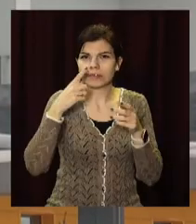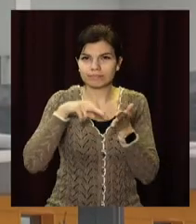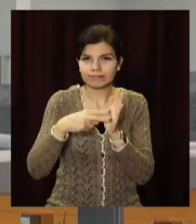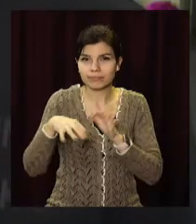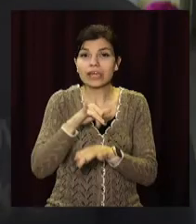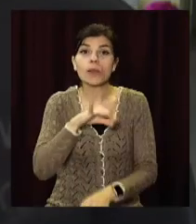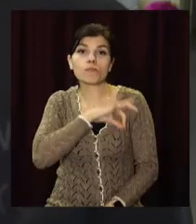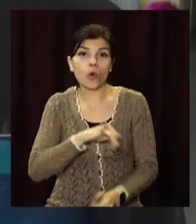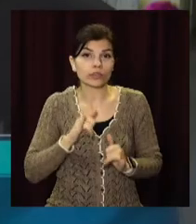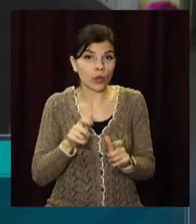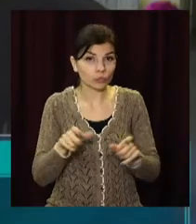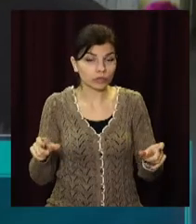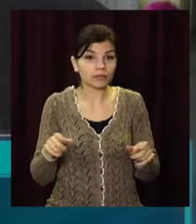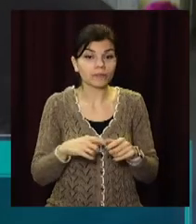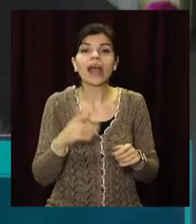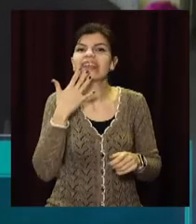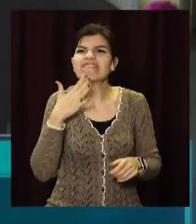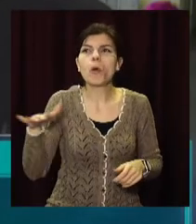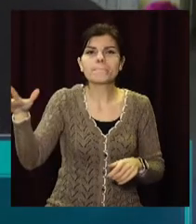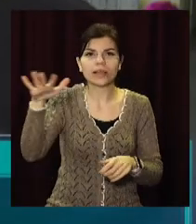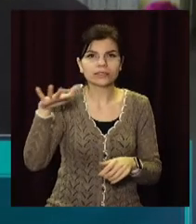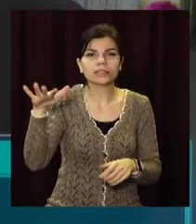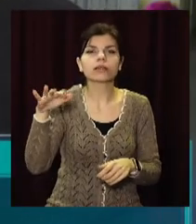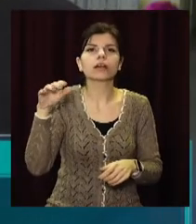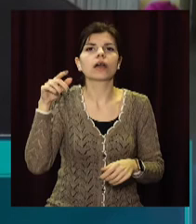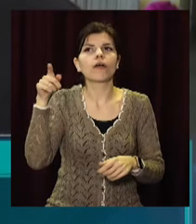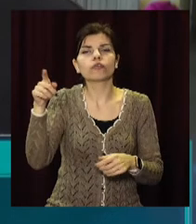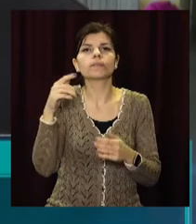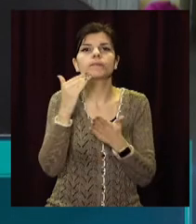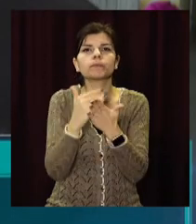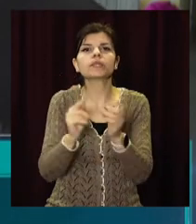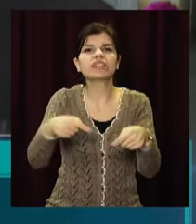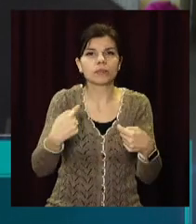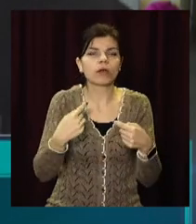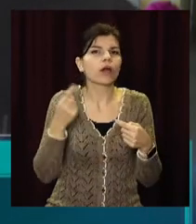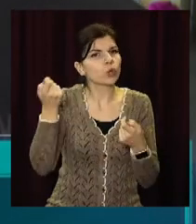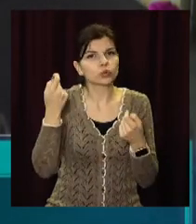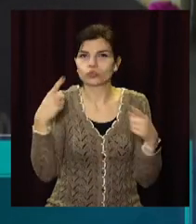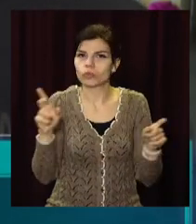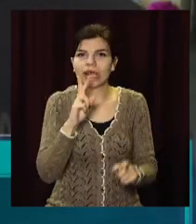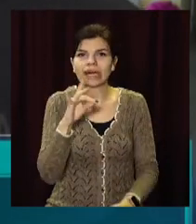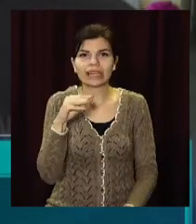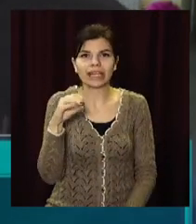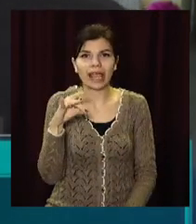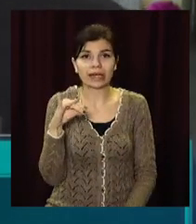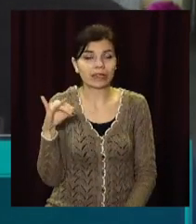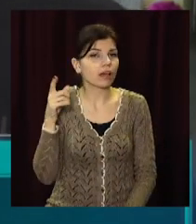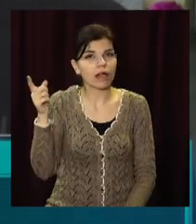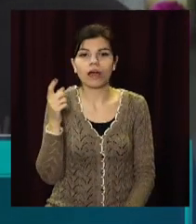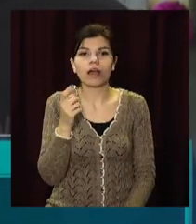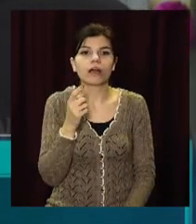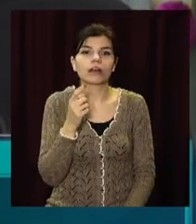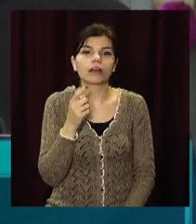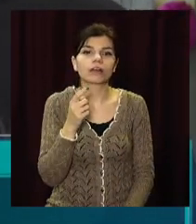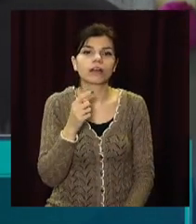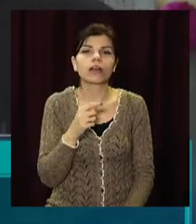для громади. У європейців критерії немножко відрізняються від звичних нам. Тобто вони не розцінюють